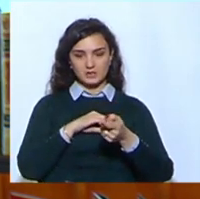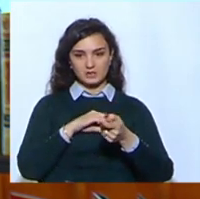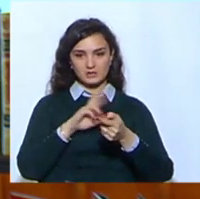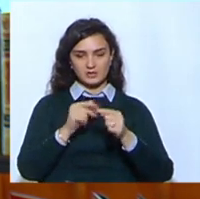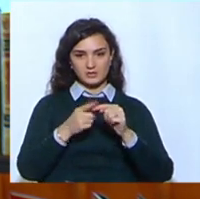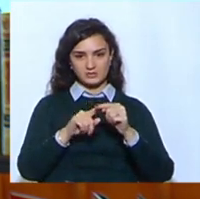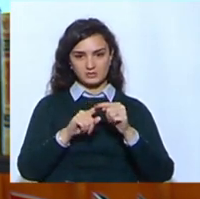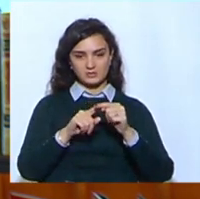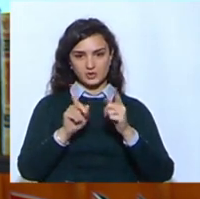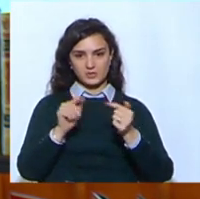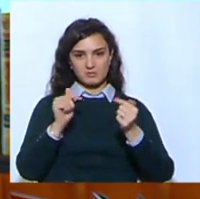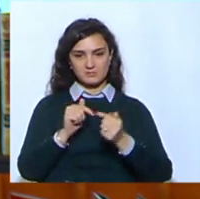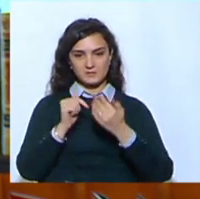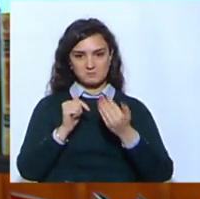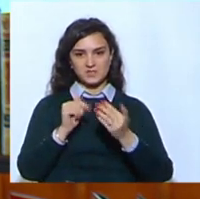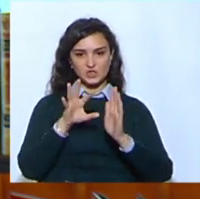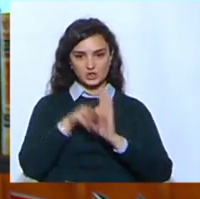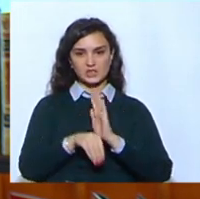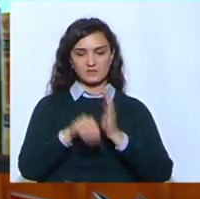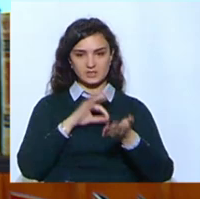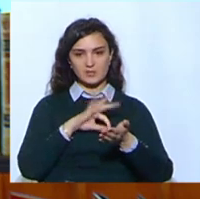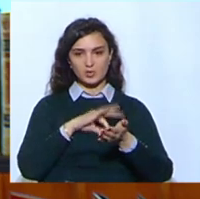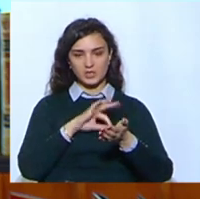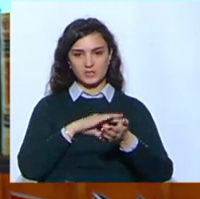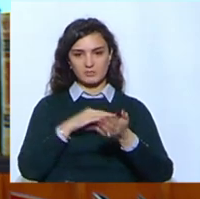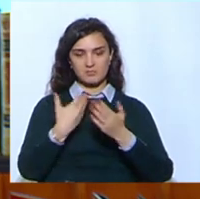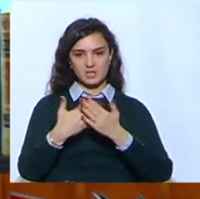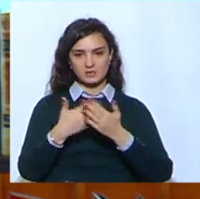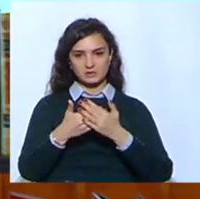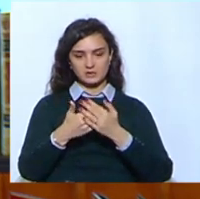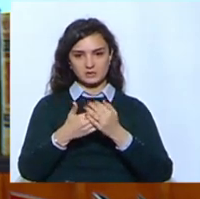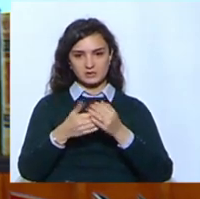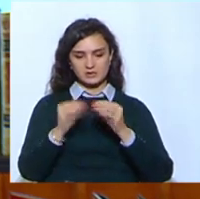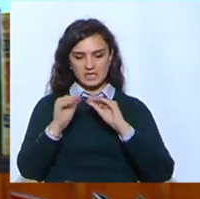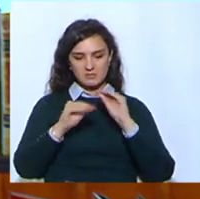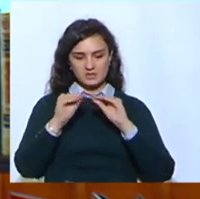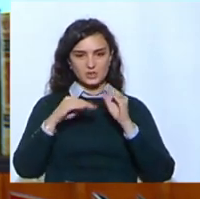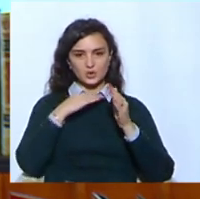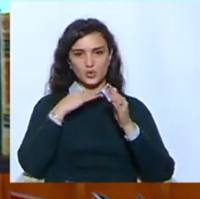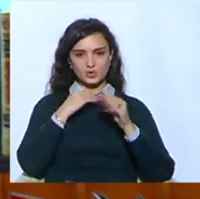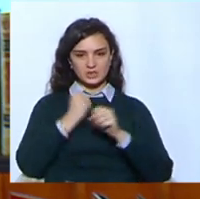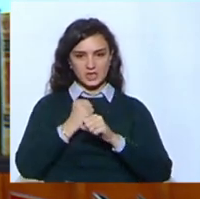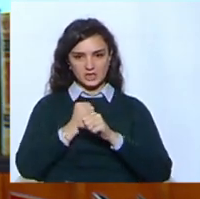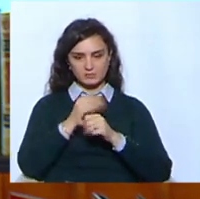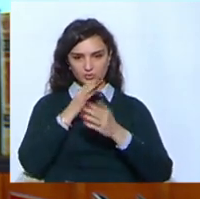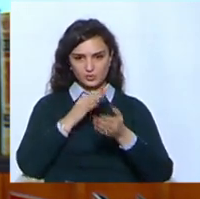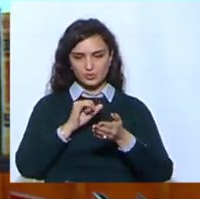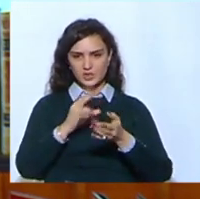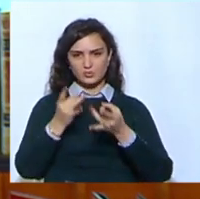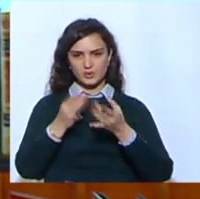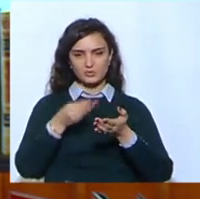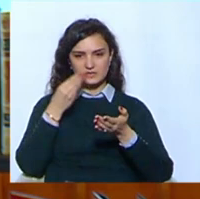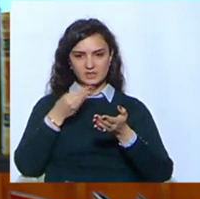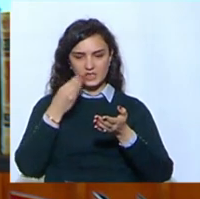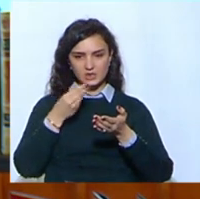სახით. შესაბამისად მისი შიგთავსის გამოყენება მაგალითად საკმაზად ხორცის დამუშავების დროს, ან უბრალოდ